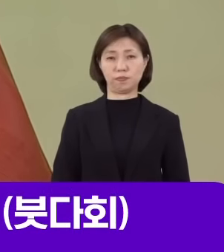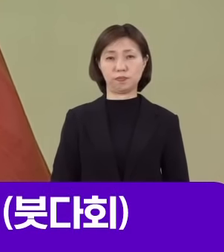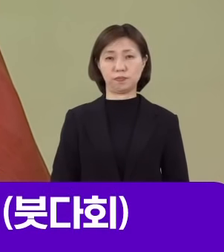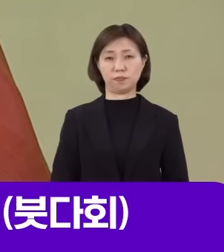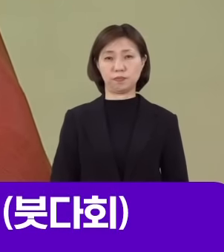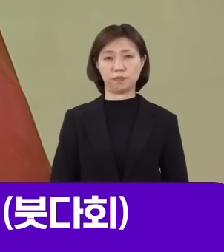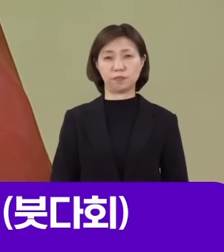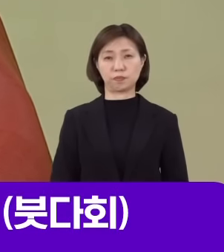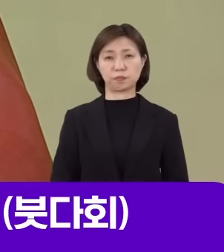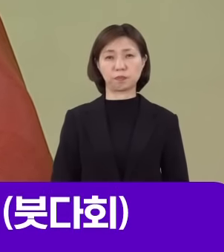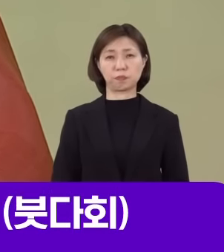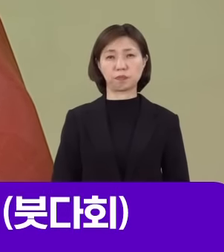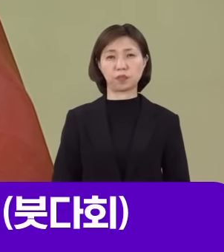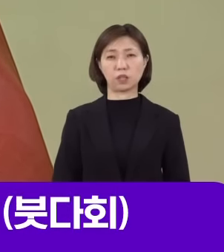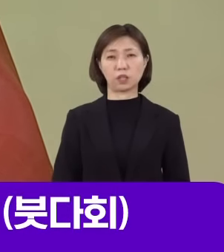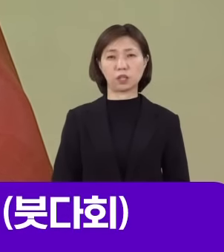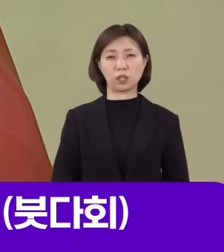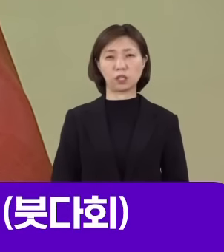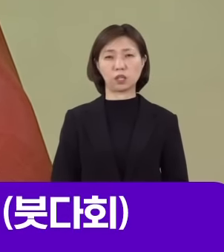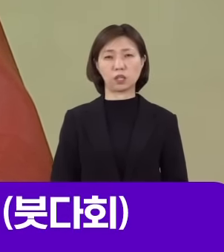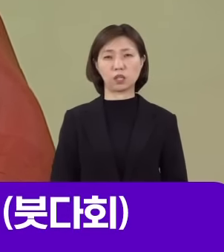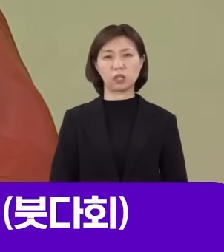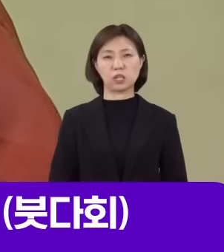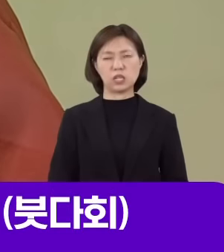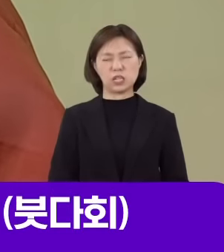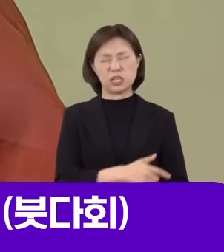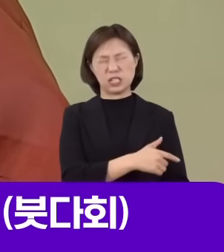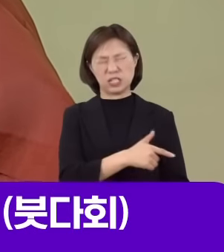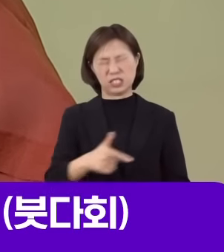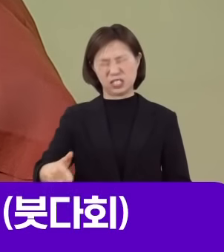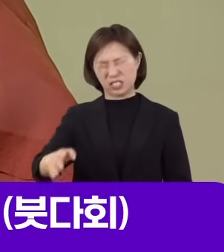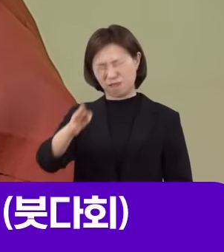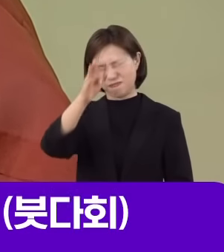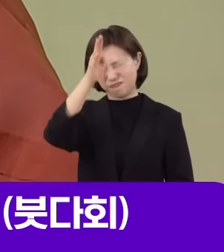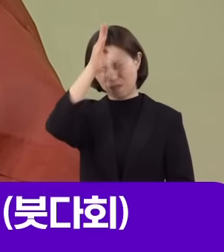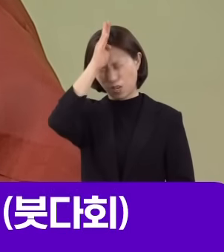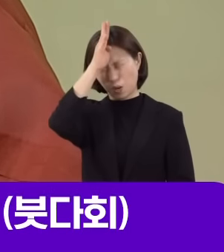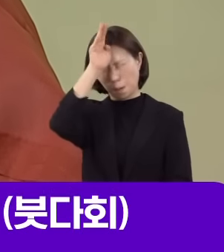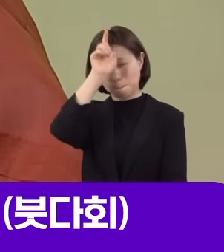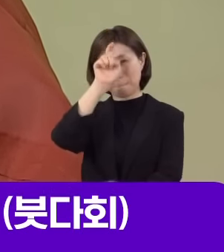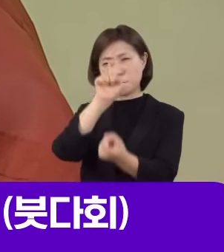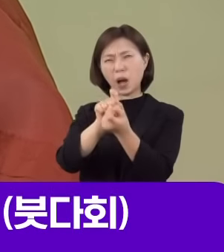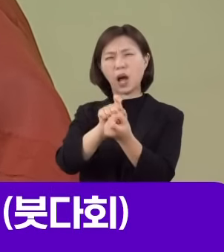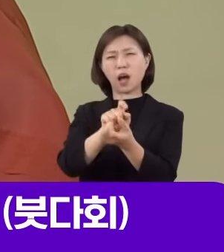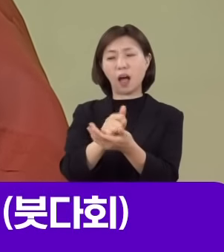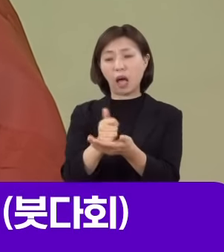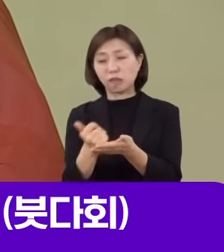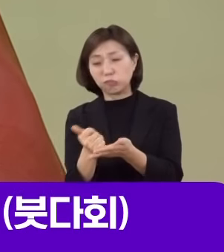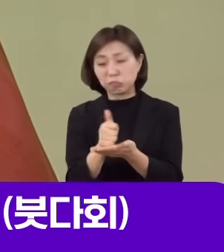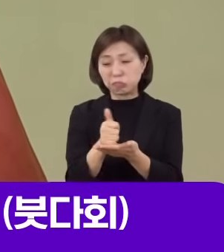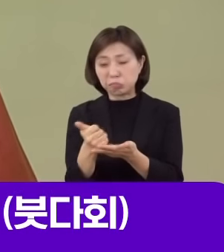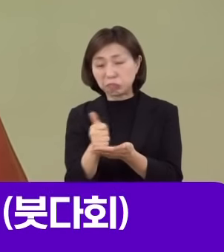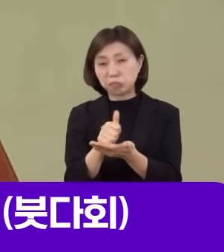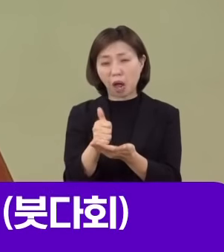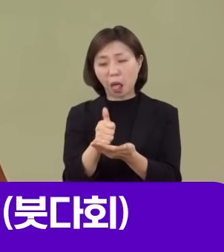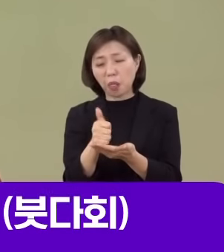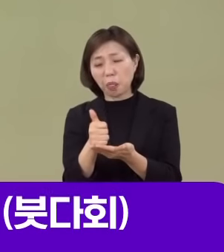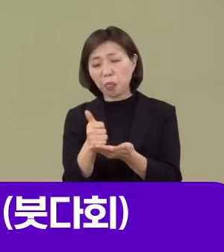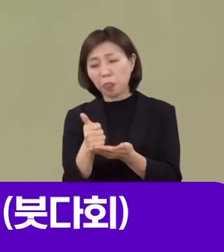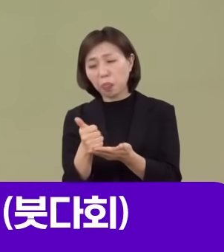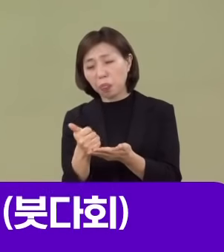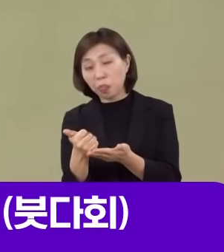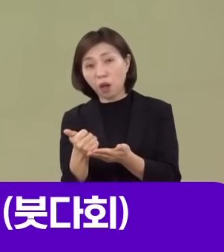도저히 어찌할 수 없을 정도로 걸면 어떻게 해야 할까요 인광